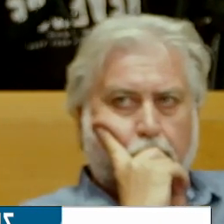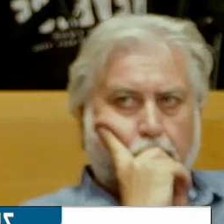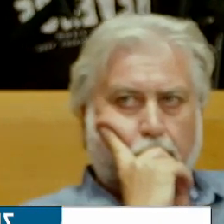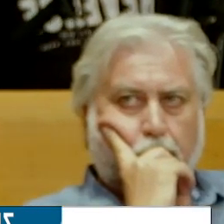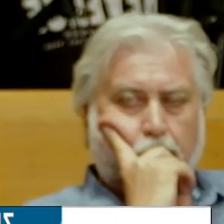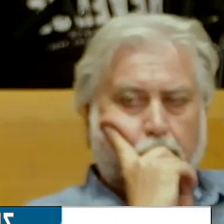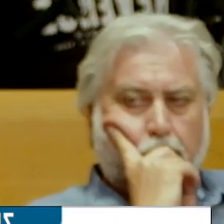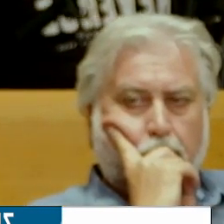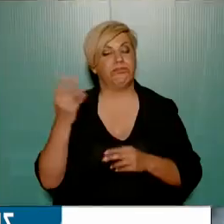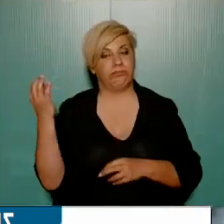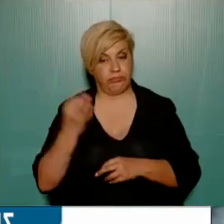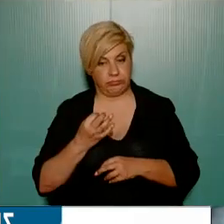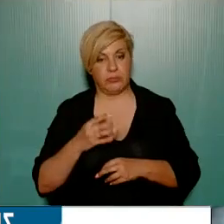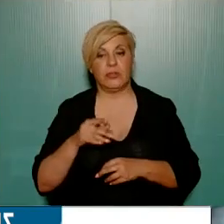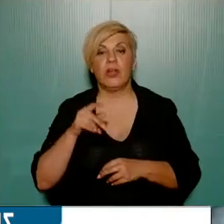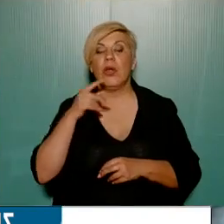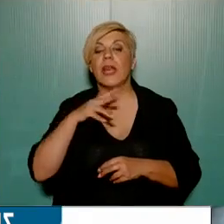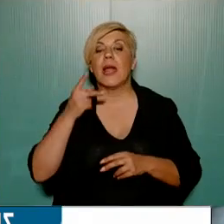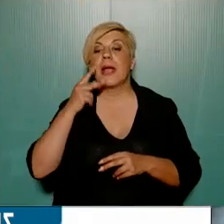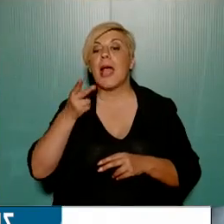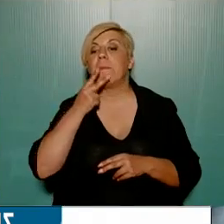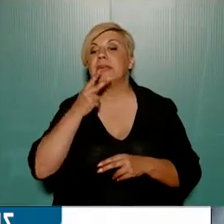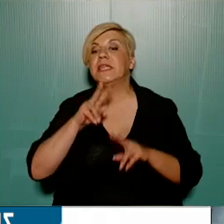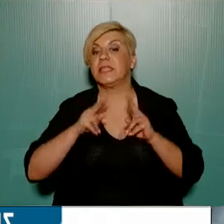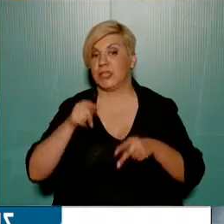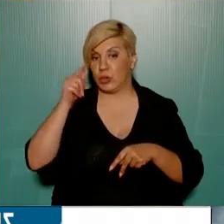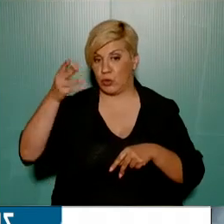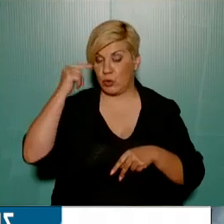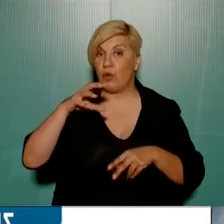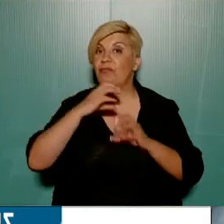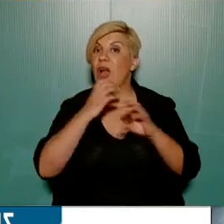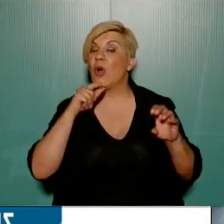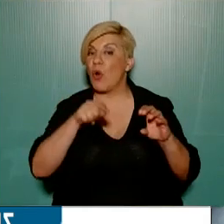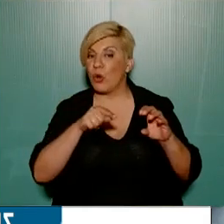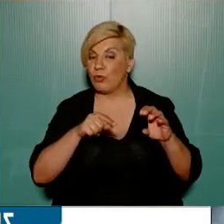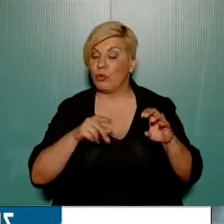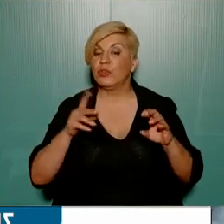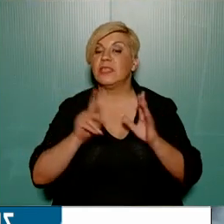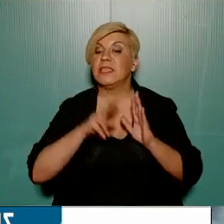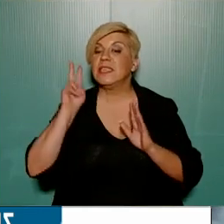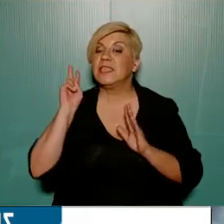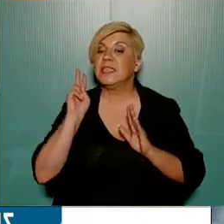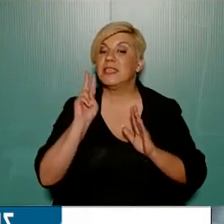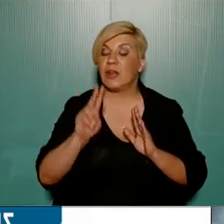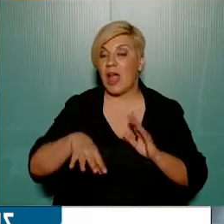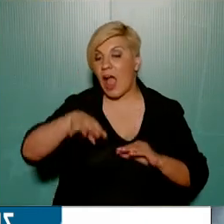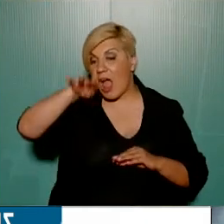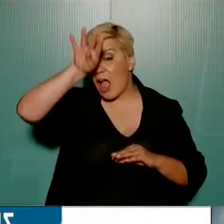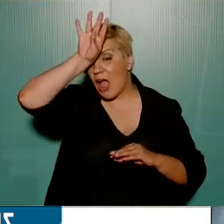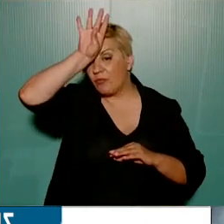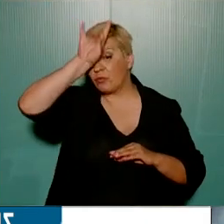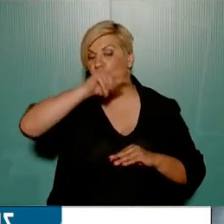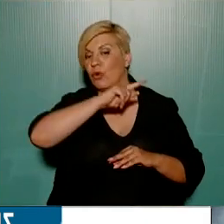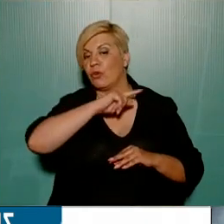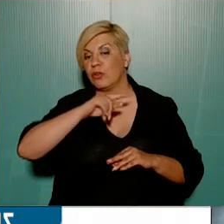αξίας τεράστιας, το οποίο ήταν καπνιστήριο, ήταν το βαγόνι το οποίο ήταν στο σειρμό που έφερε τον αυτοκράτορα,